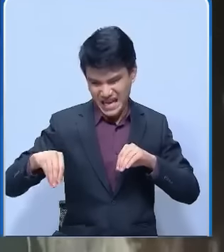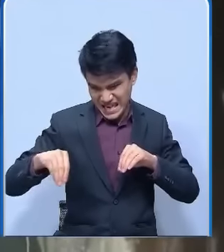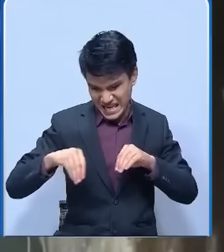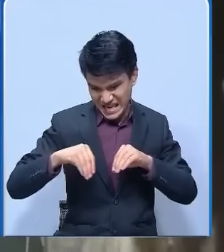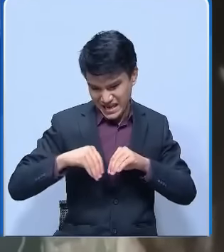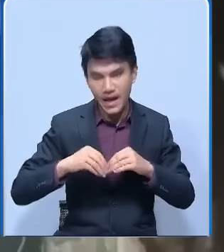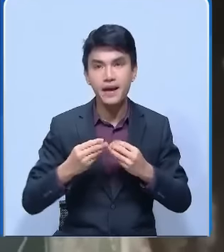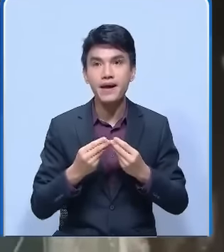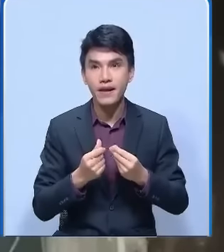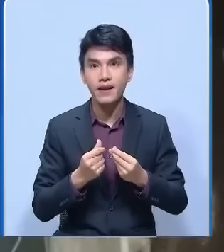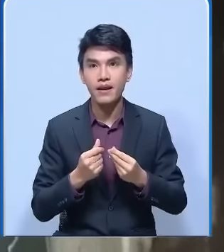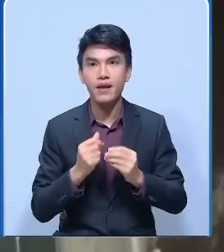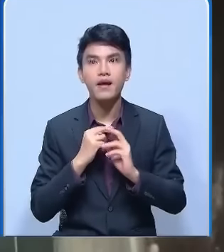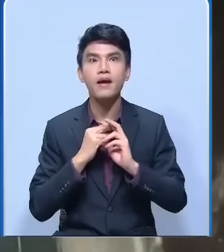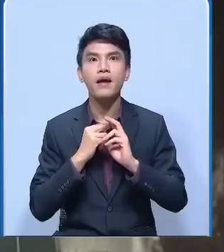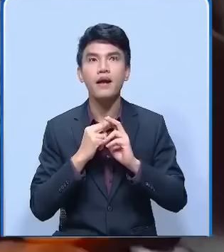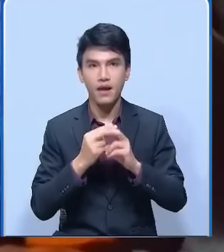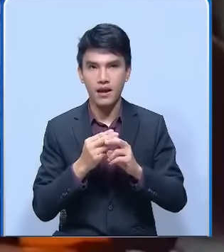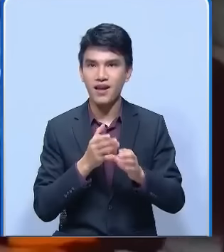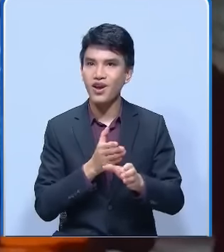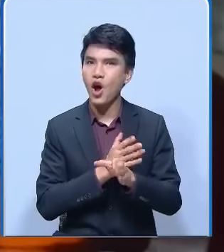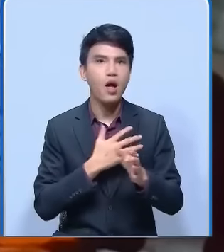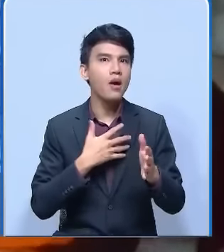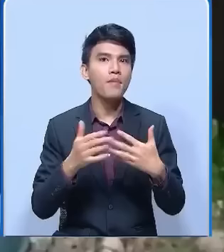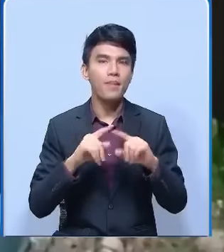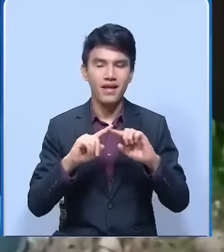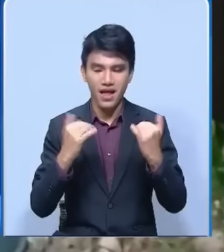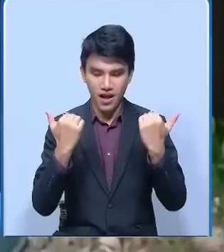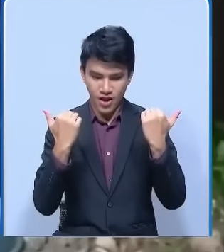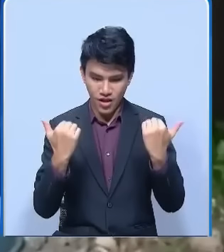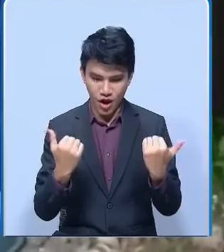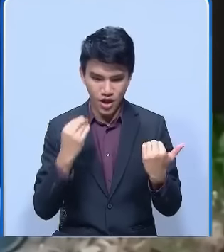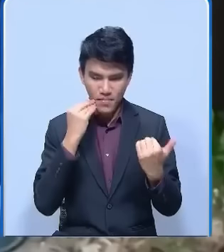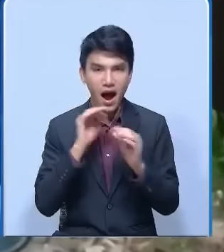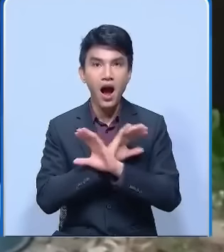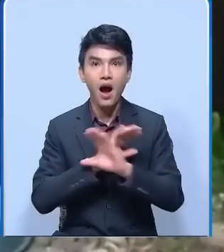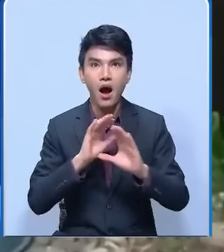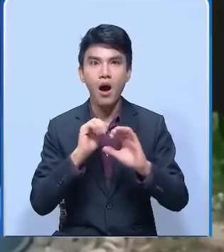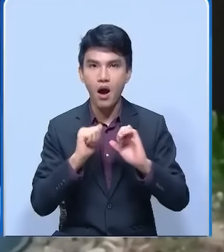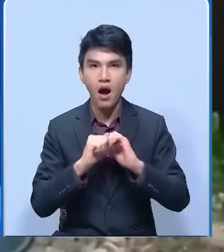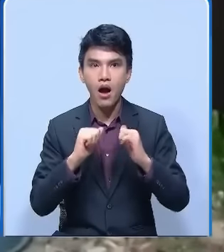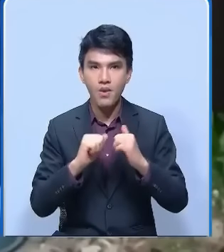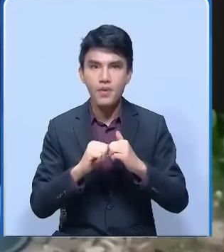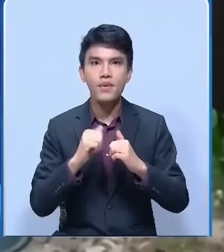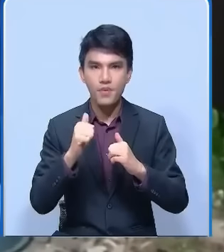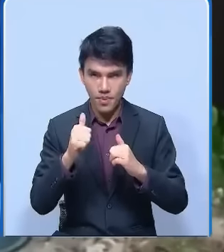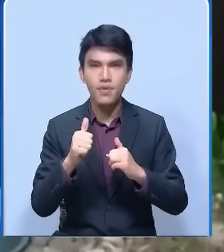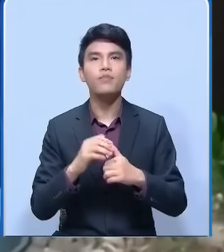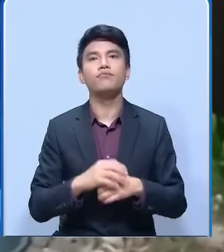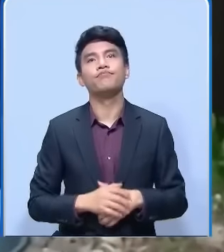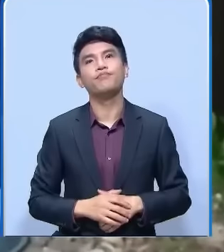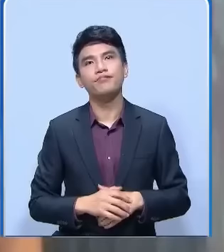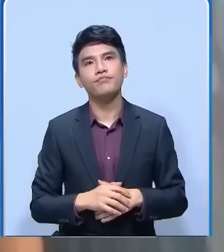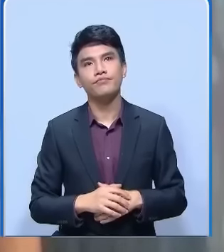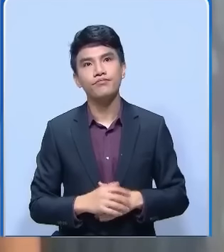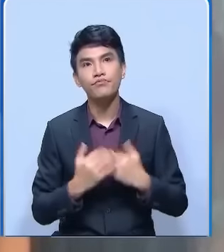ที่ดินไปเสียอย่างนั้นซ ึ่ งเมื่อก่อนมันอาจจะไม่เป็นอะไรแต่ตอนนี้พอข้างบ้านเขาไม่ยอมเนี่ยเดี๋ยวมันจะเริ่มเป็นอะไรขึ้นมาแล้วนะรู้